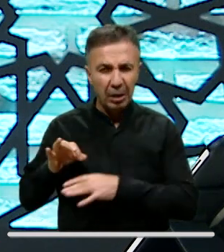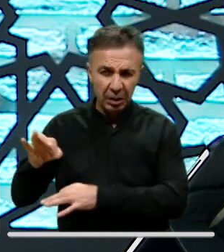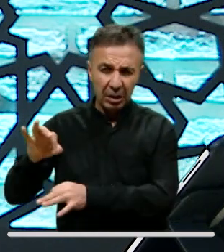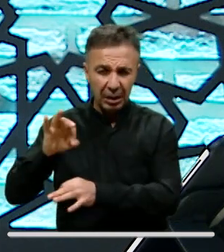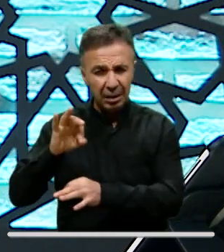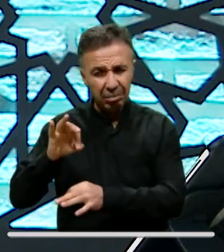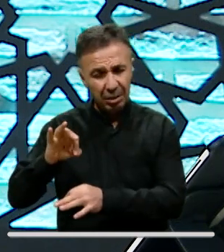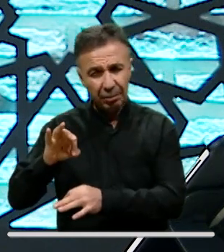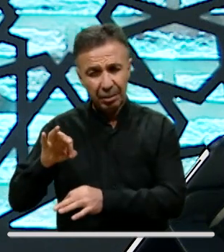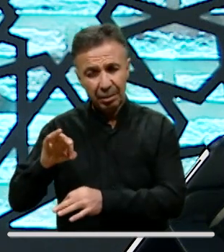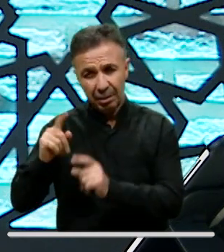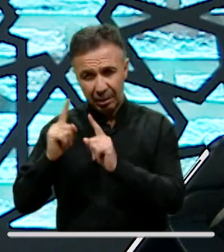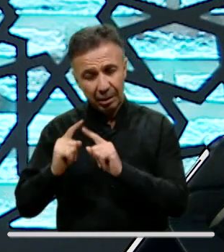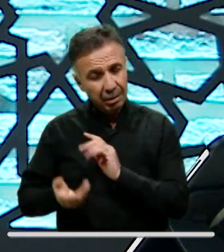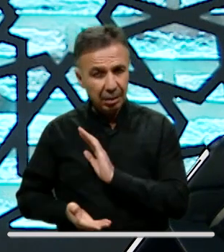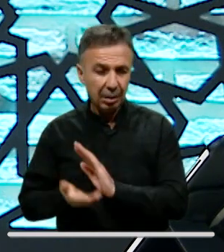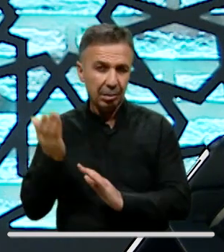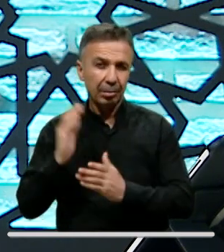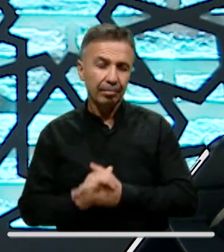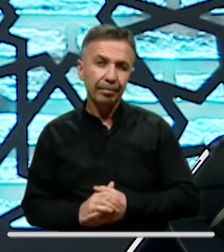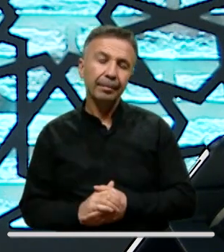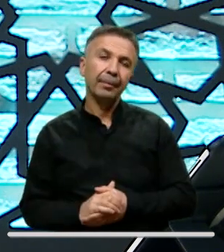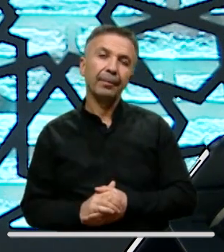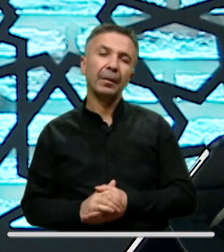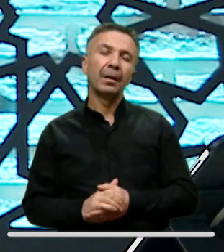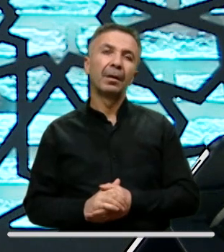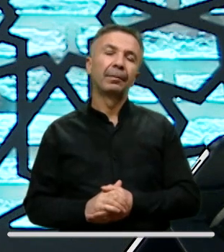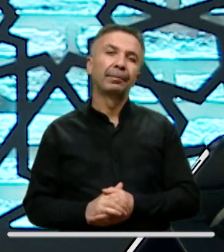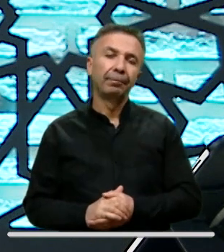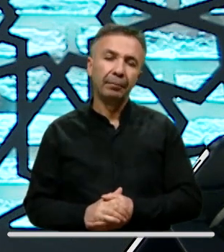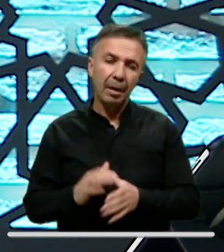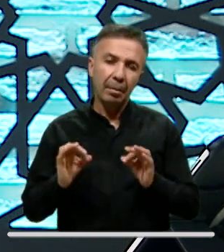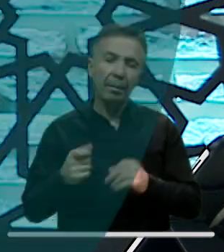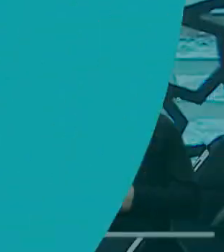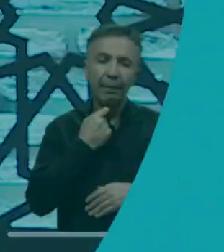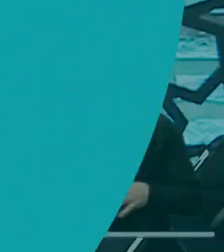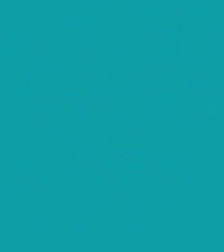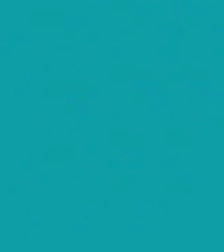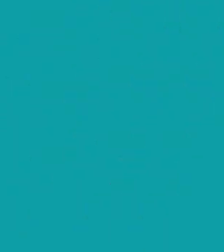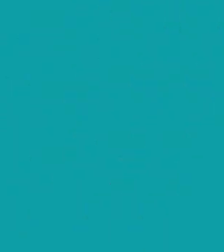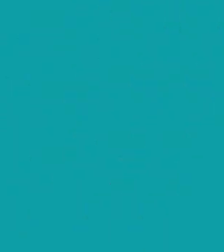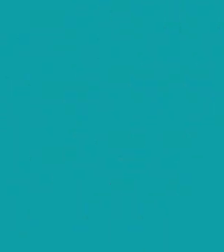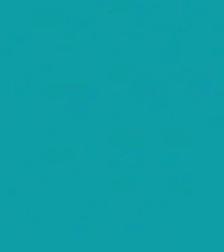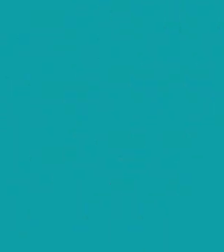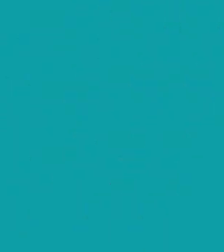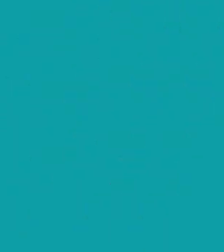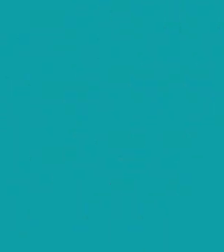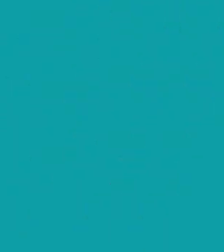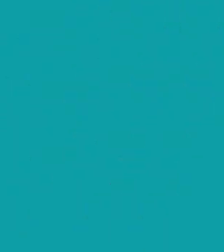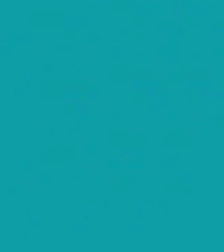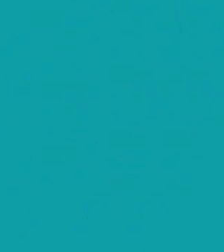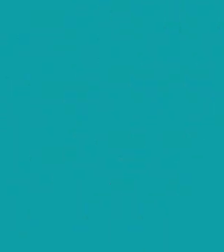hasenatı da zekat olarak sınırlandırmak lazım yılın diğer kalan kısımlarında da fakirin fukaranın ihtiyacını karşılamak hepimizin